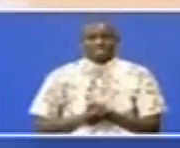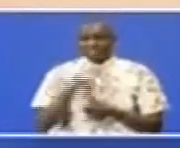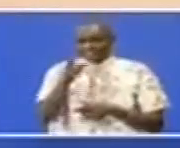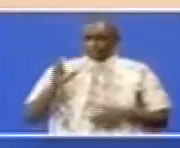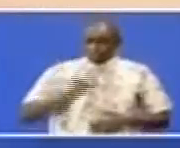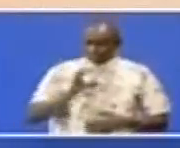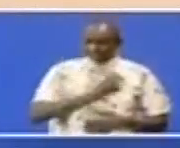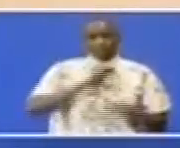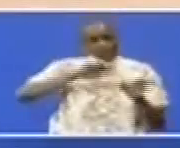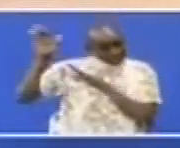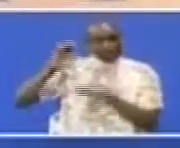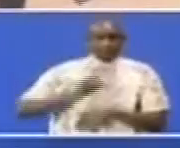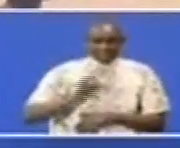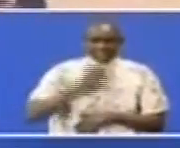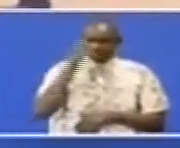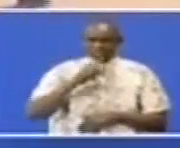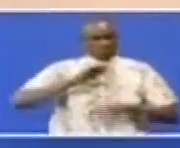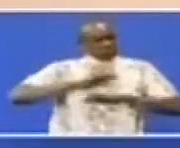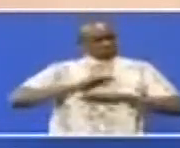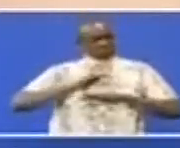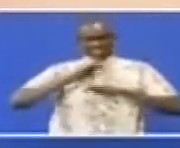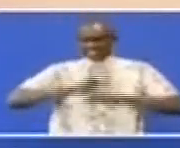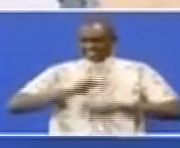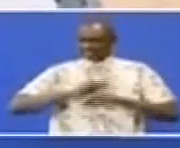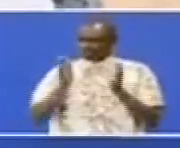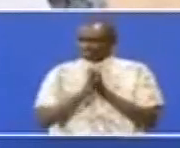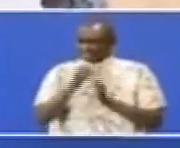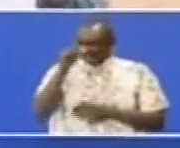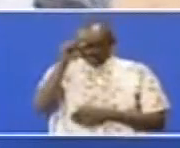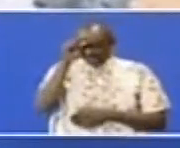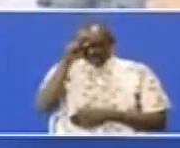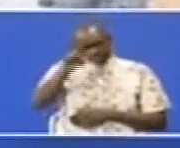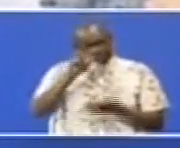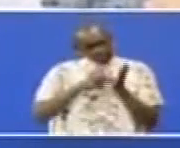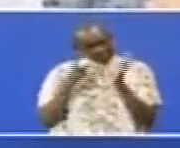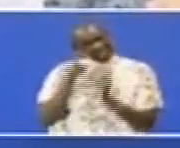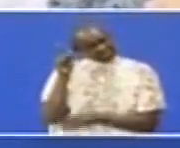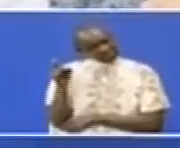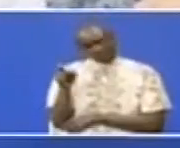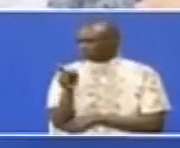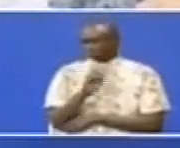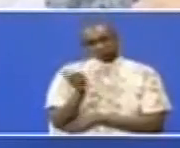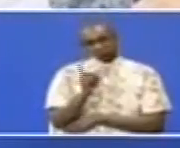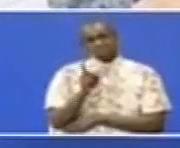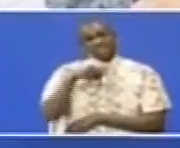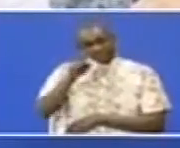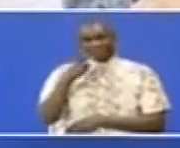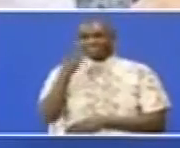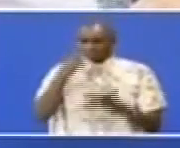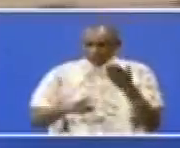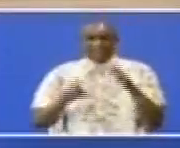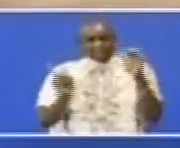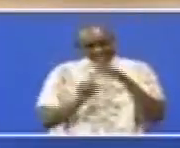Kamati hii ya bunge inadai haikurudishwa na serikali kwa namna ilivyopigia upatu mradi huo wa Kalalu Galana, hivyo kumlazimu